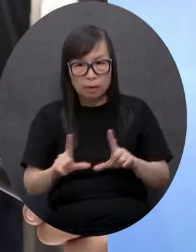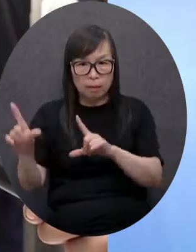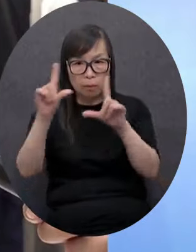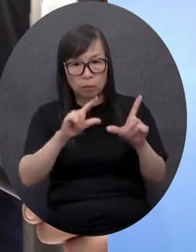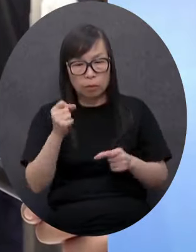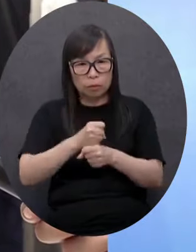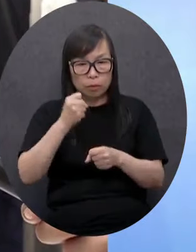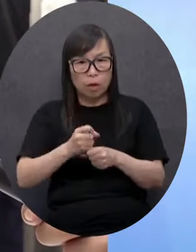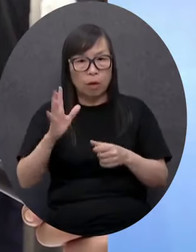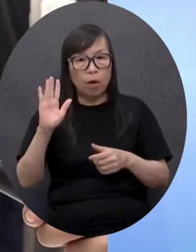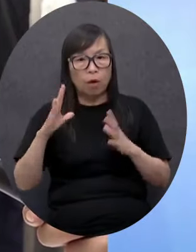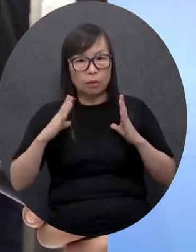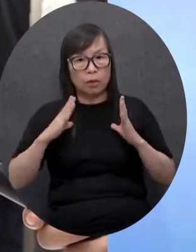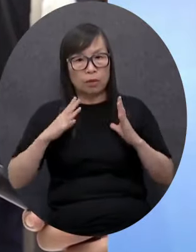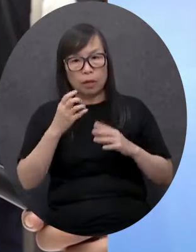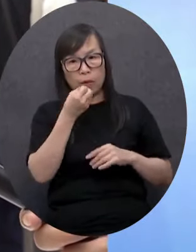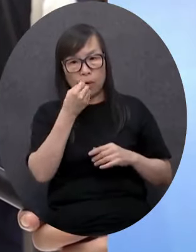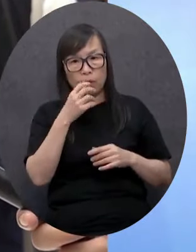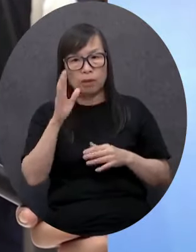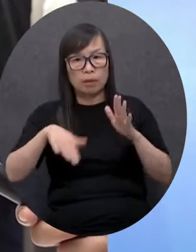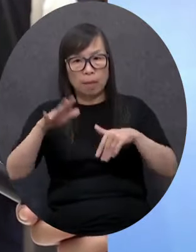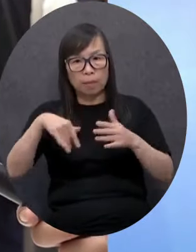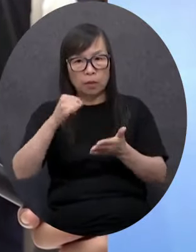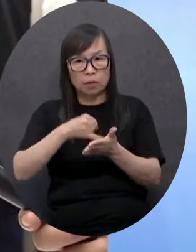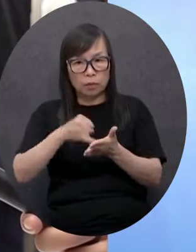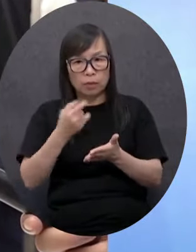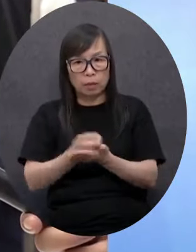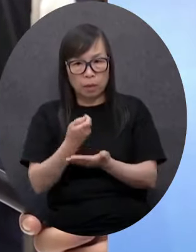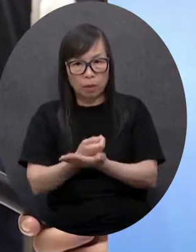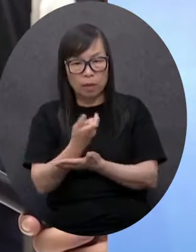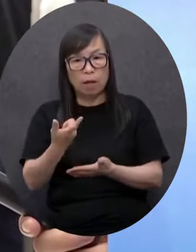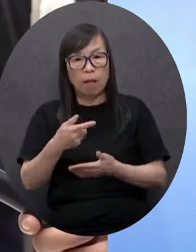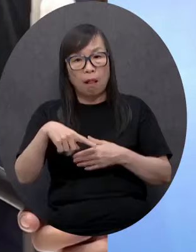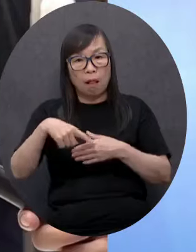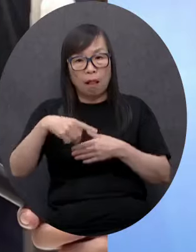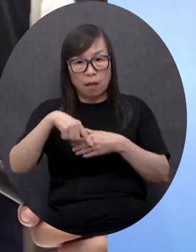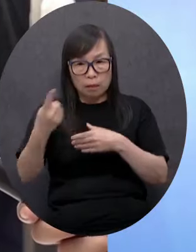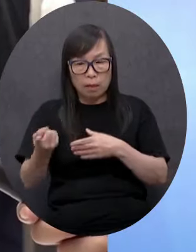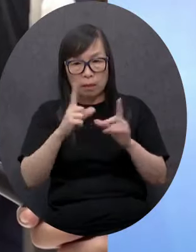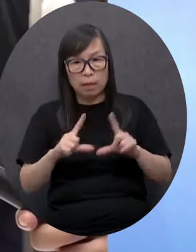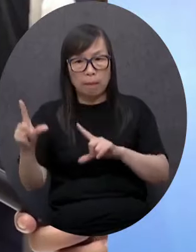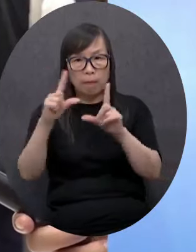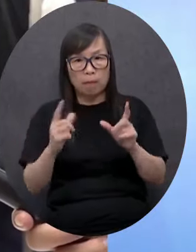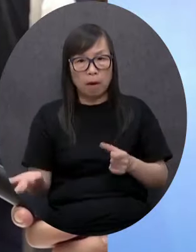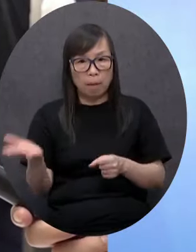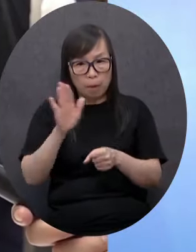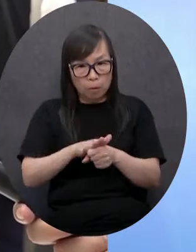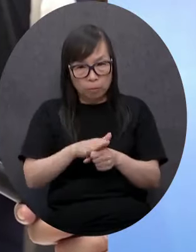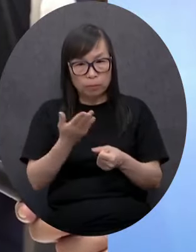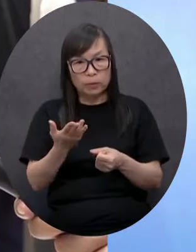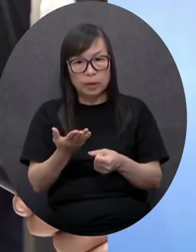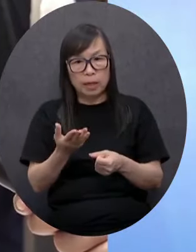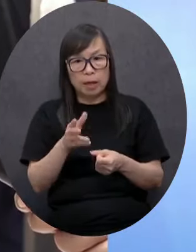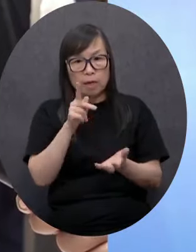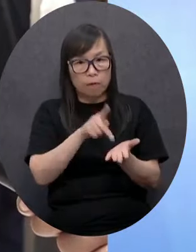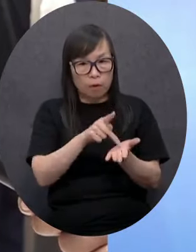会可以享受到可能同香港差唔多嘅税收啦。咁另外咧就系、是、有生活嘅补贴啦，因为